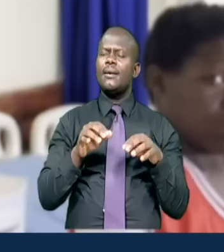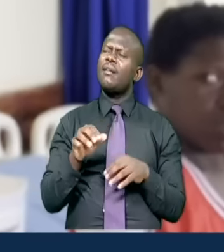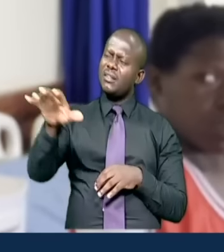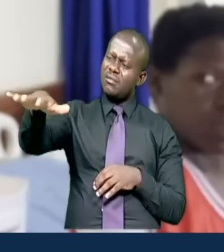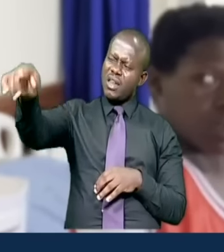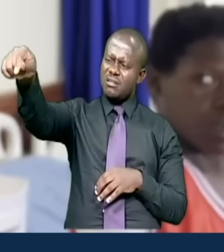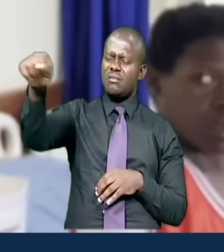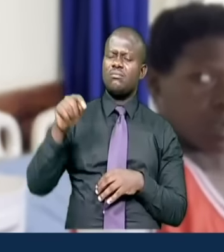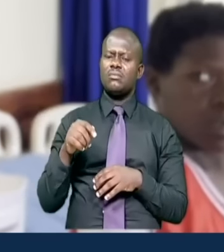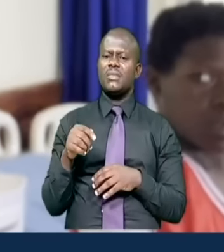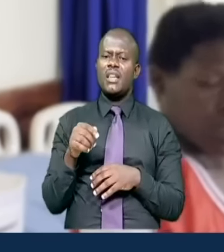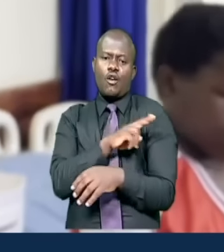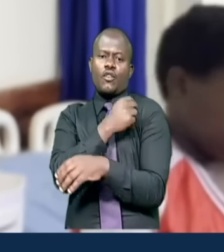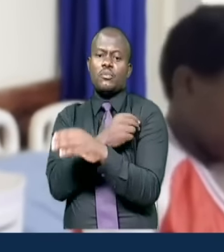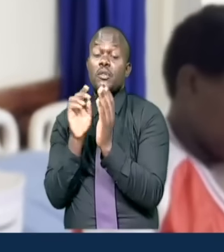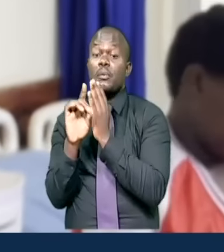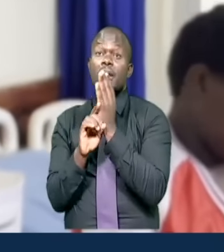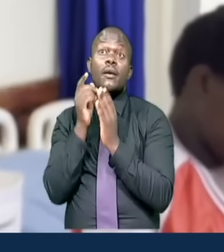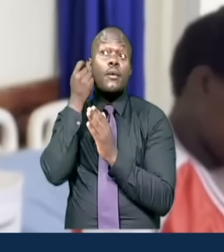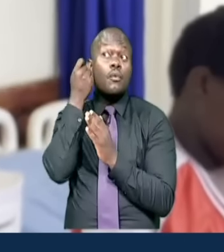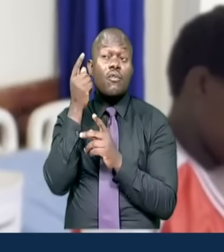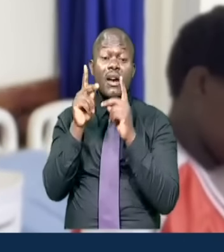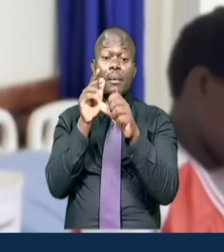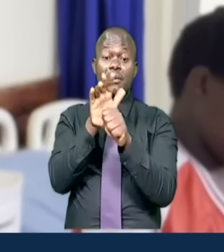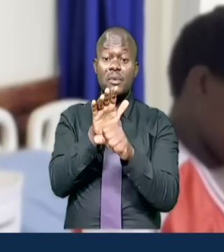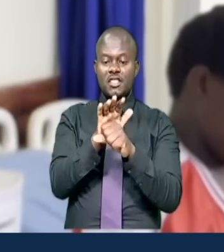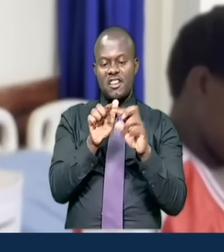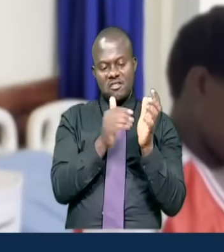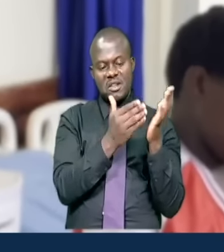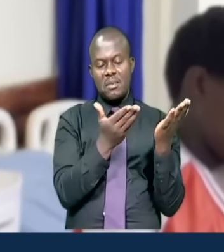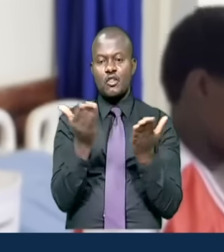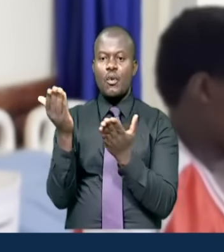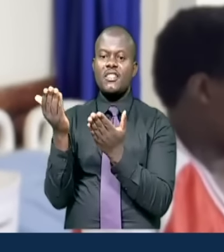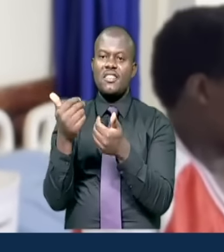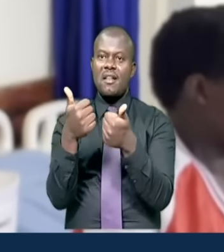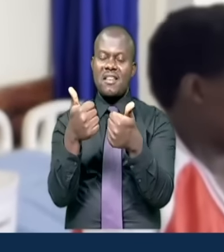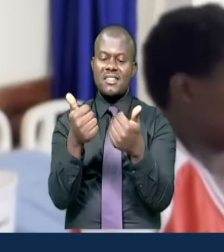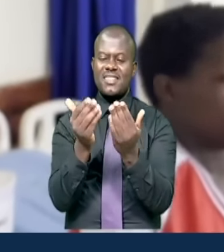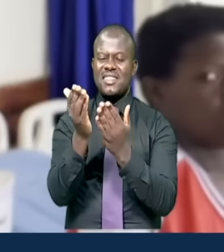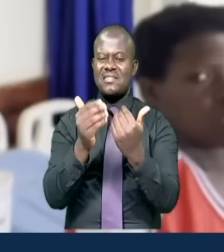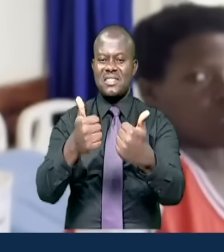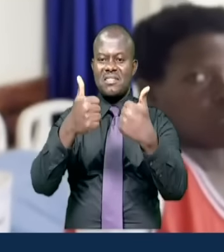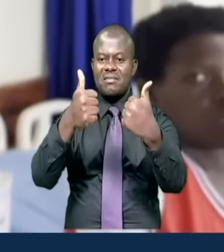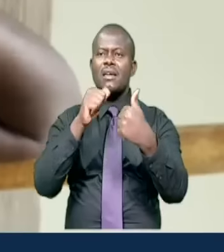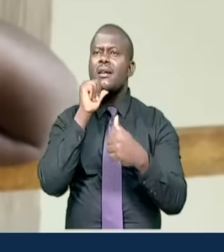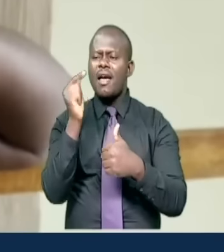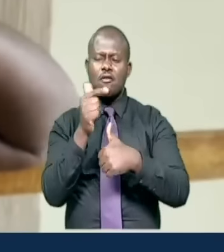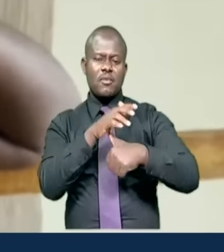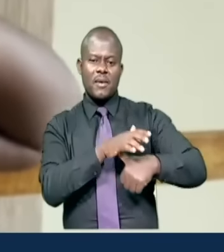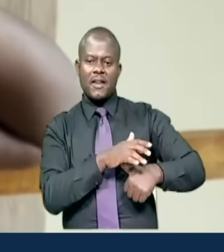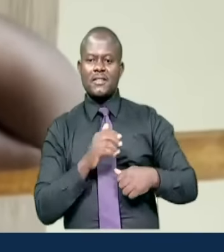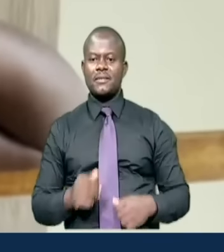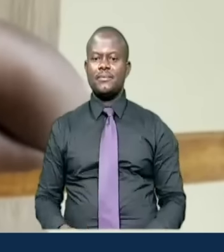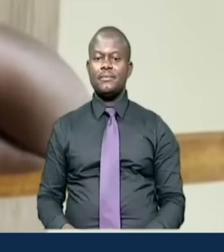karere, mbese ni ibitaro by'akarere, urumva turi benshi kandi batwakira neza, serivisi zikagenda neza. Nawe baheza